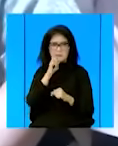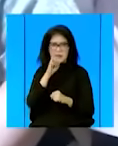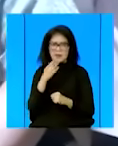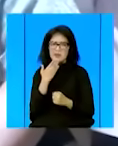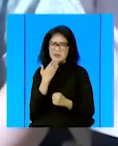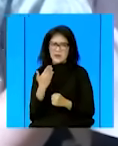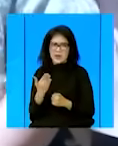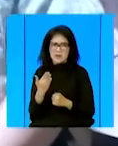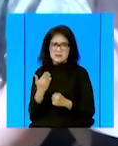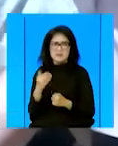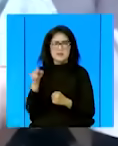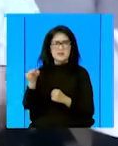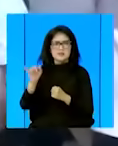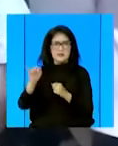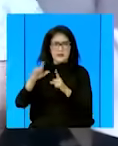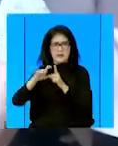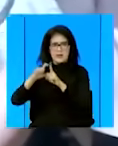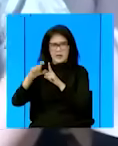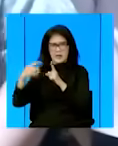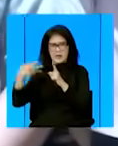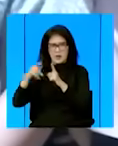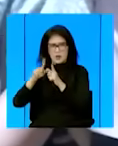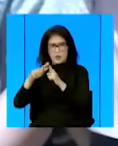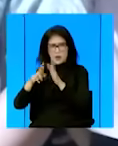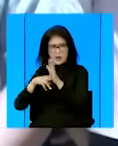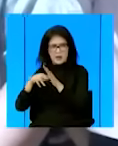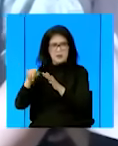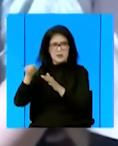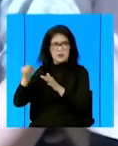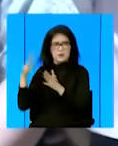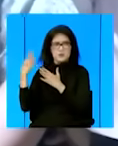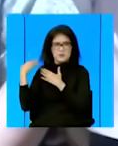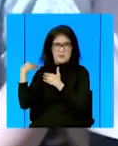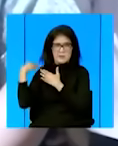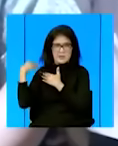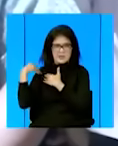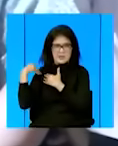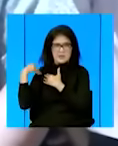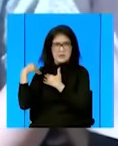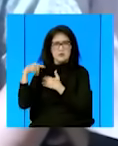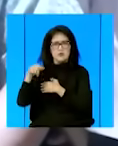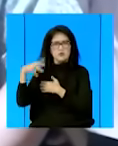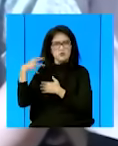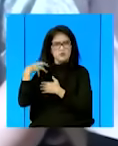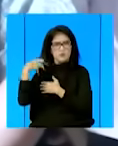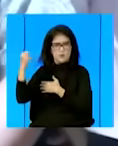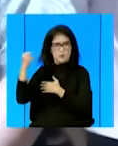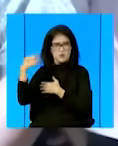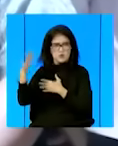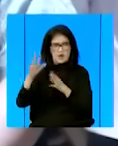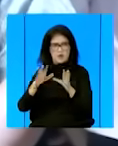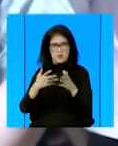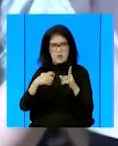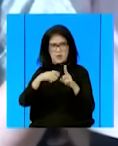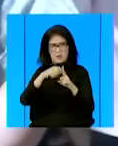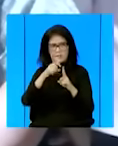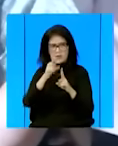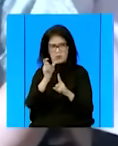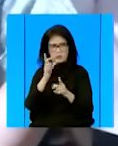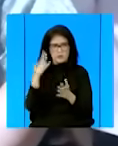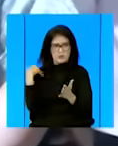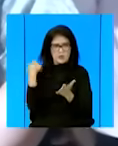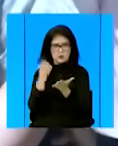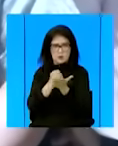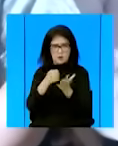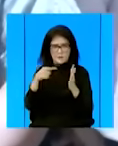DKPP yang telah membebaskan saya dari tugas-tugas berat sebagai anggota KPU yang menyelenggarakan pemilu.